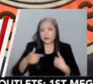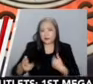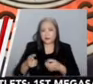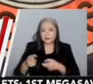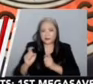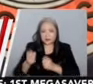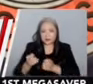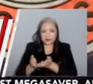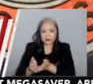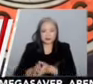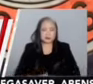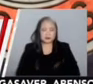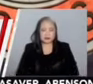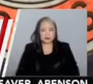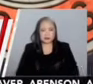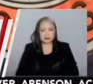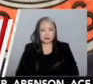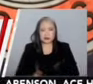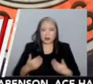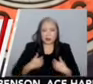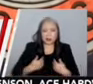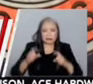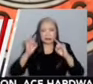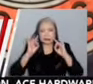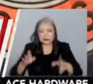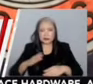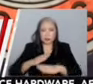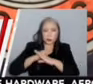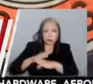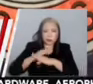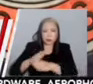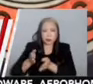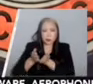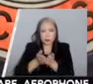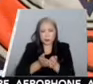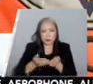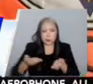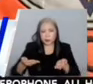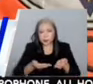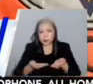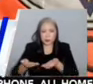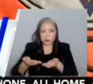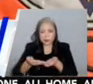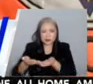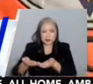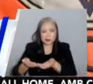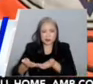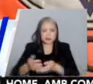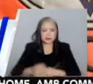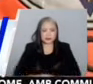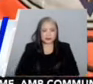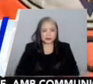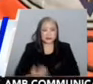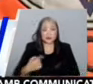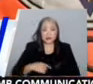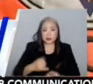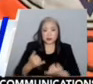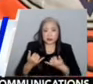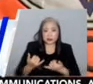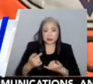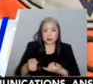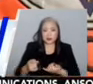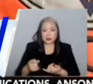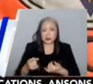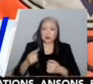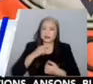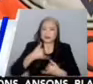maneuver and blocking ng Chinese Coast Guard and the Chinese Maritime Militia. We were still subjected to harassment of the